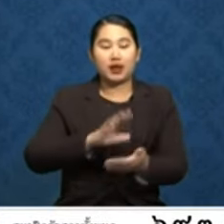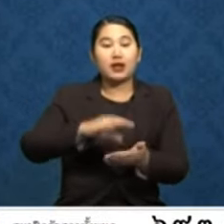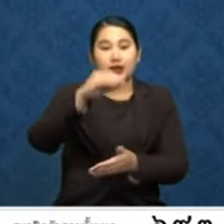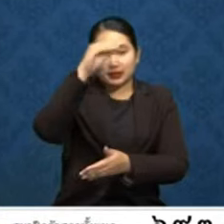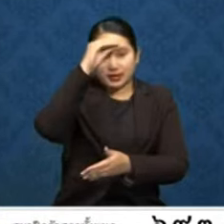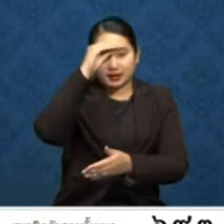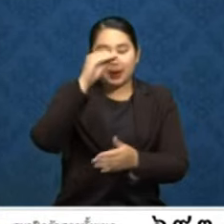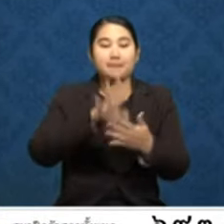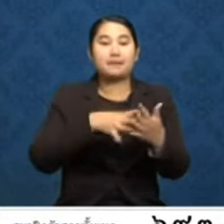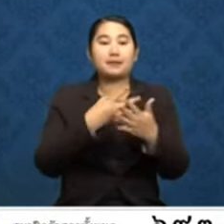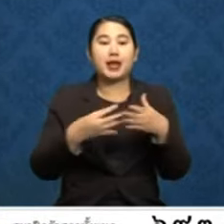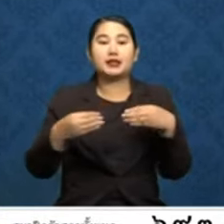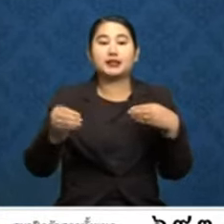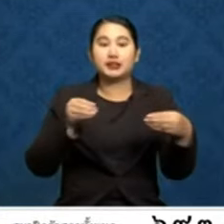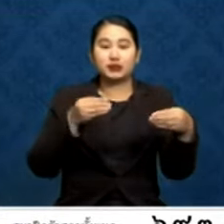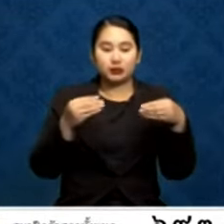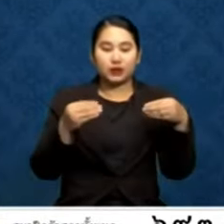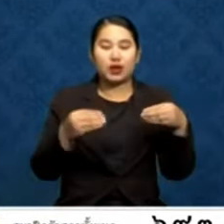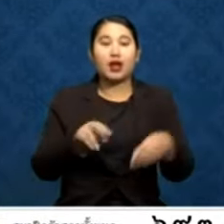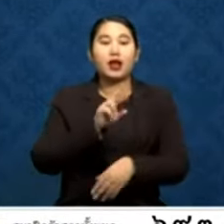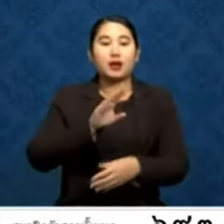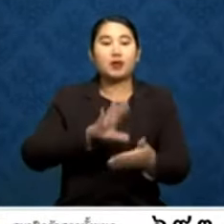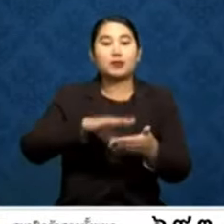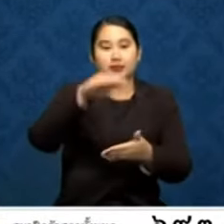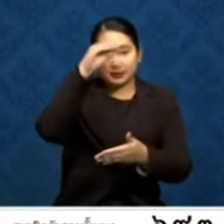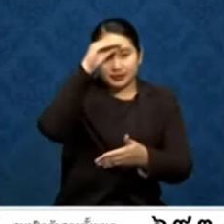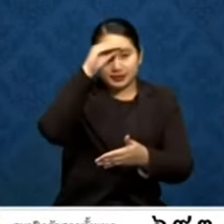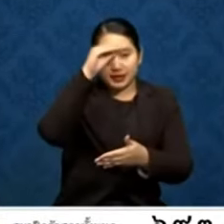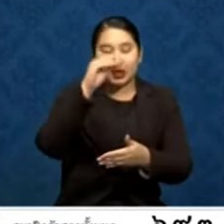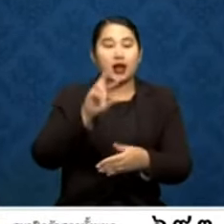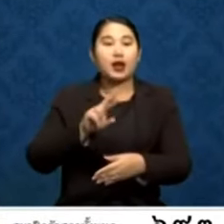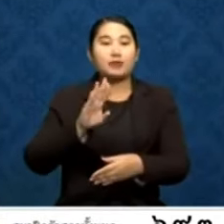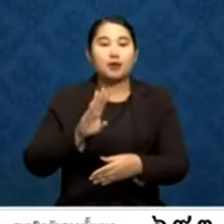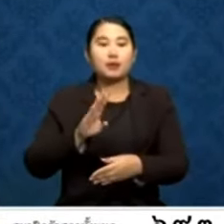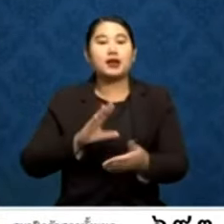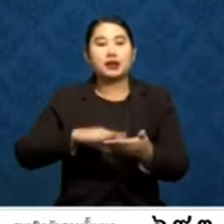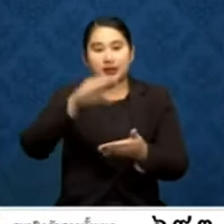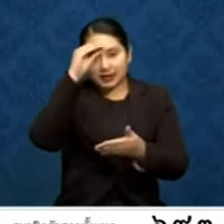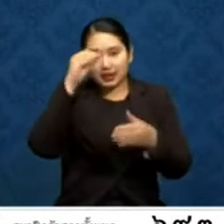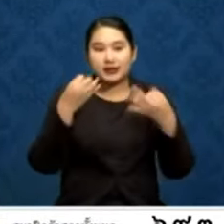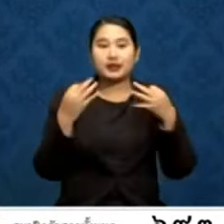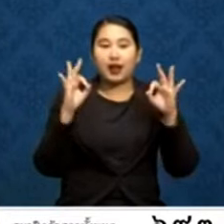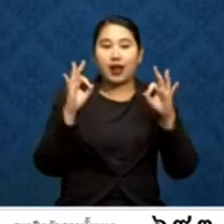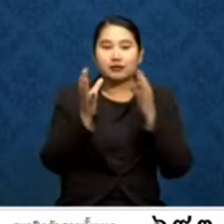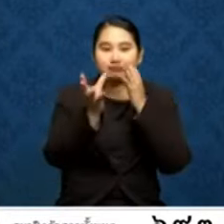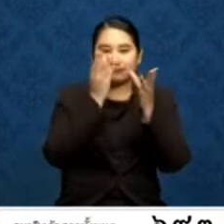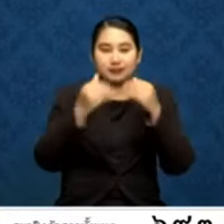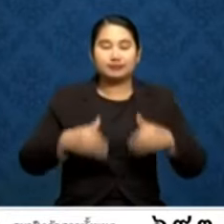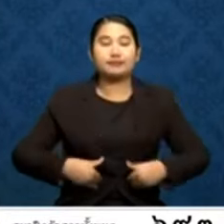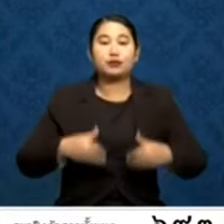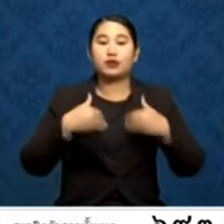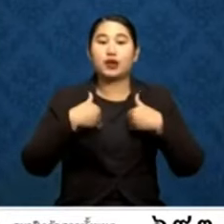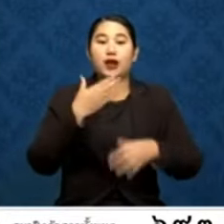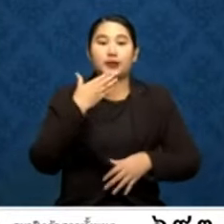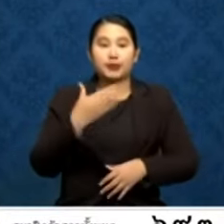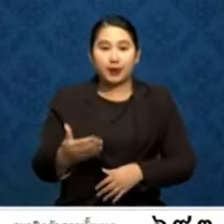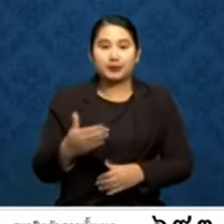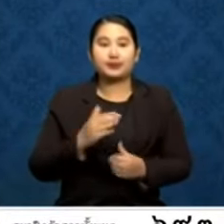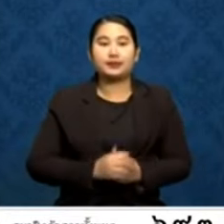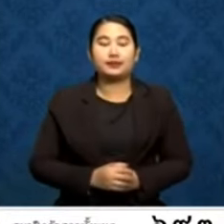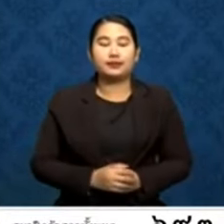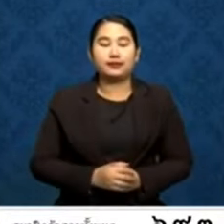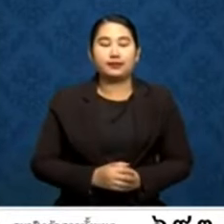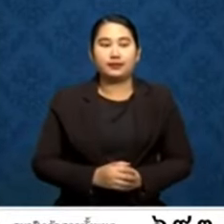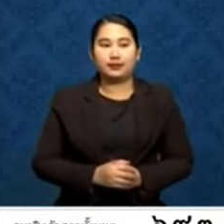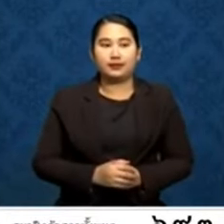ที่ยืดหยุ่นทั้งในระบบนอกระบบตามอัธยาศัยและการเรียนรู้ตลอดชีวิตโดย